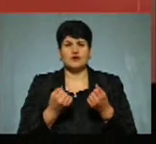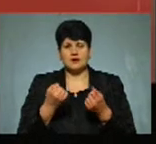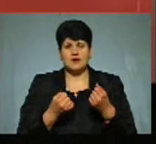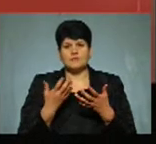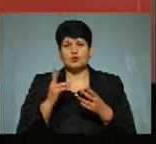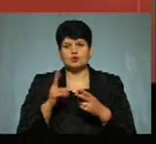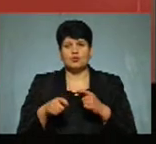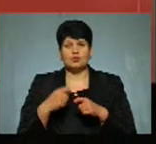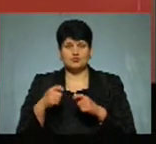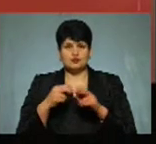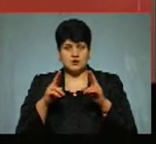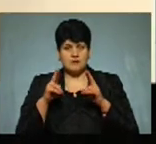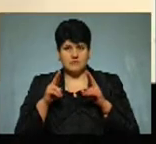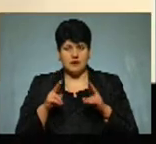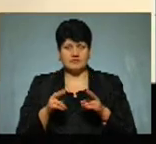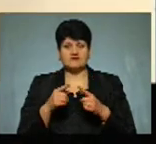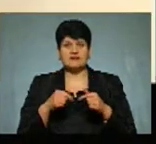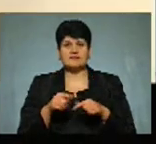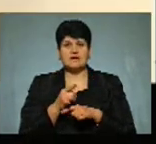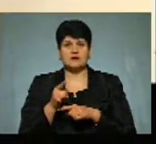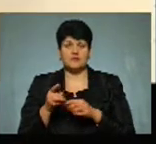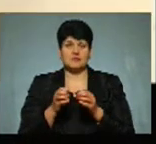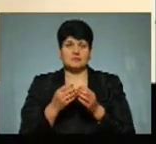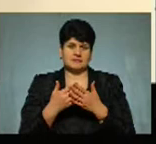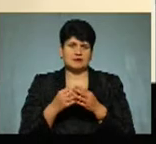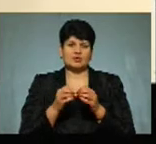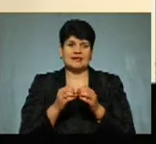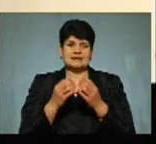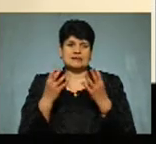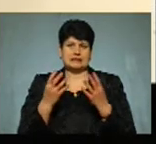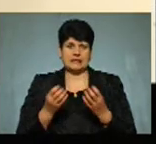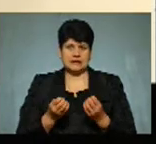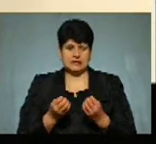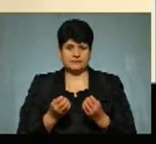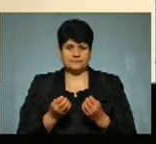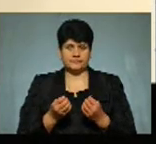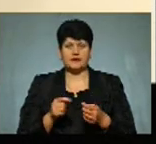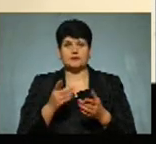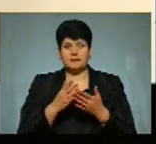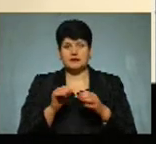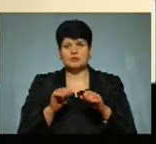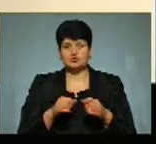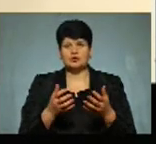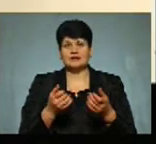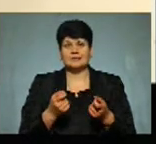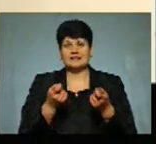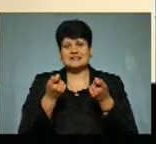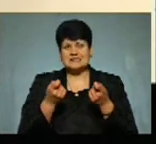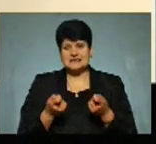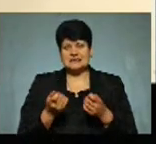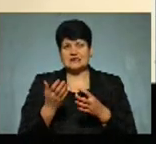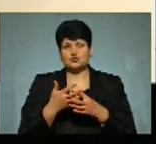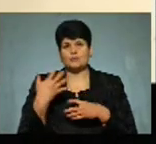правила дорожнього руху в сфері паркування, 10 днів для того, щоб мати можливість отримати знижку в